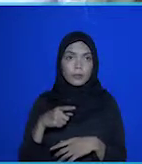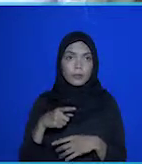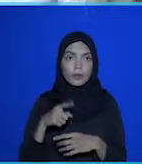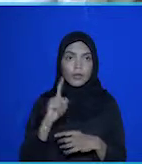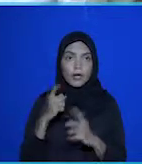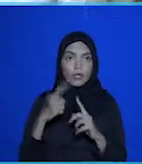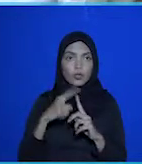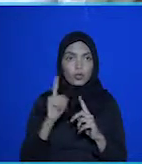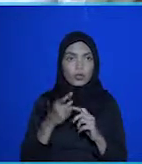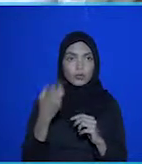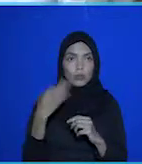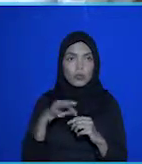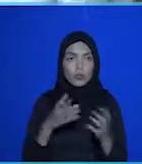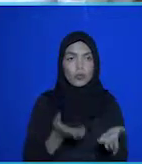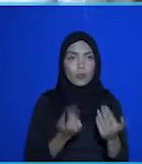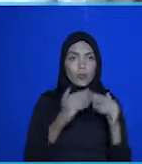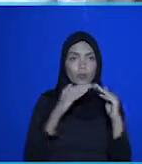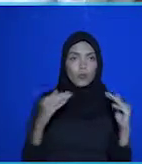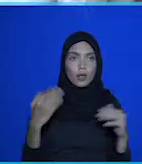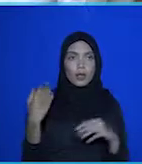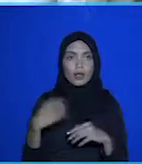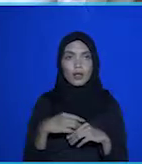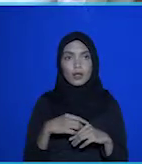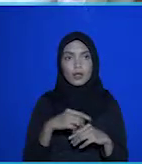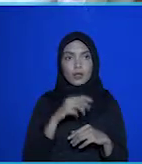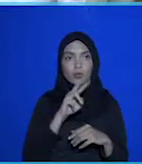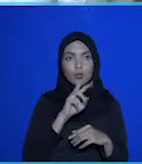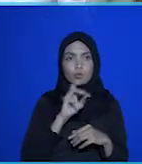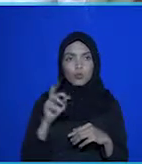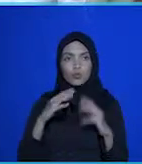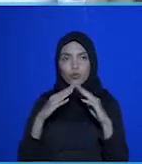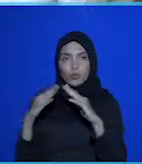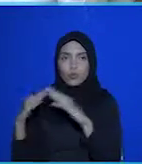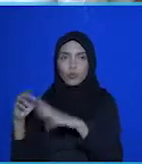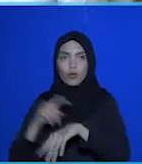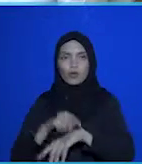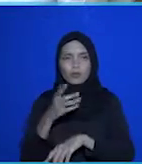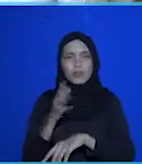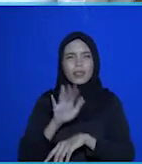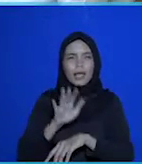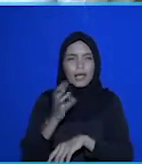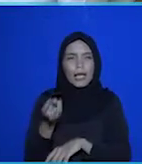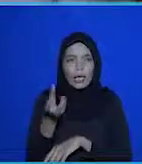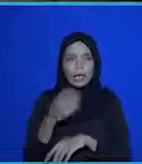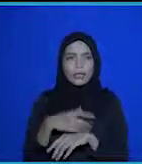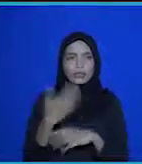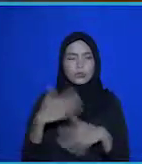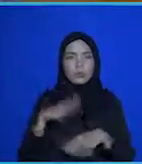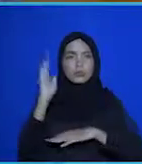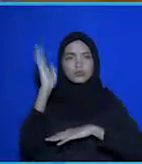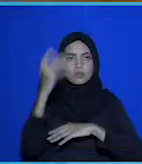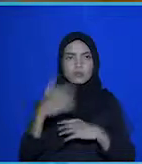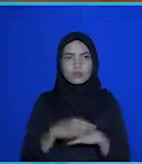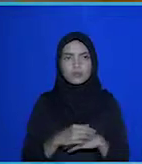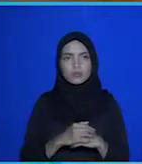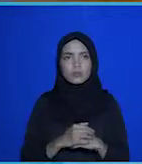membangun 2.000 rumah sementara itu. Demikian mungkin yang bisa kami sampaikan pada kesempatan. Terima kasih ini, Pak Andra. Kita terakhir